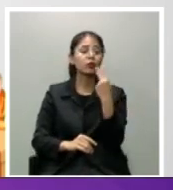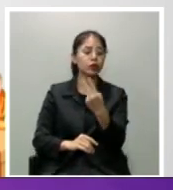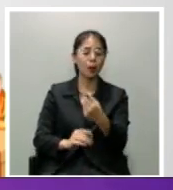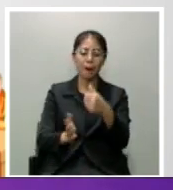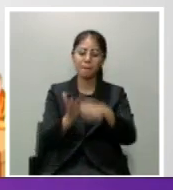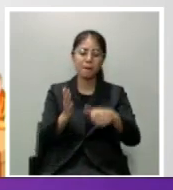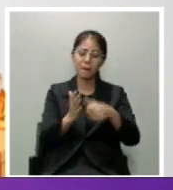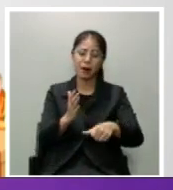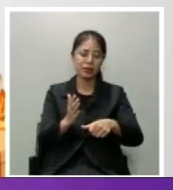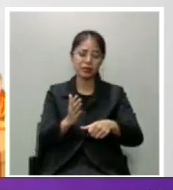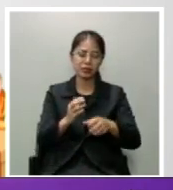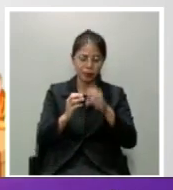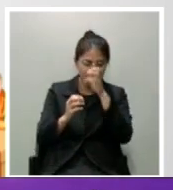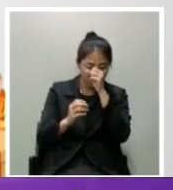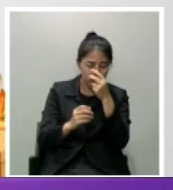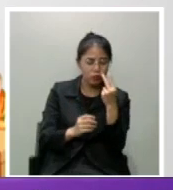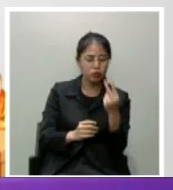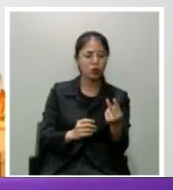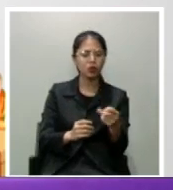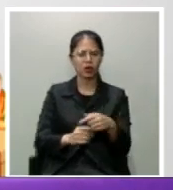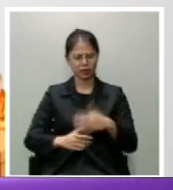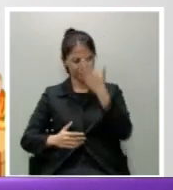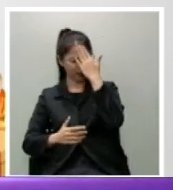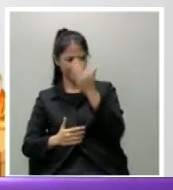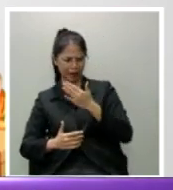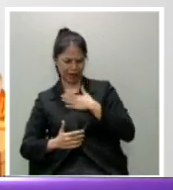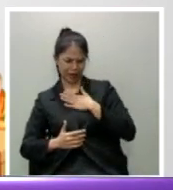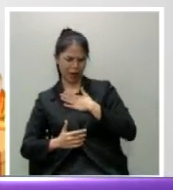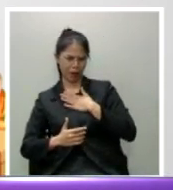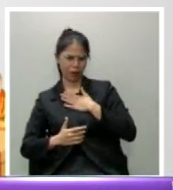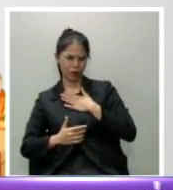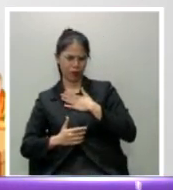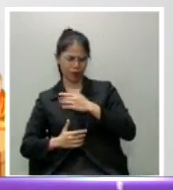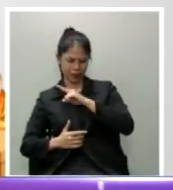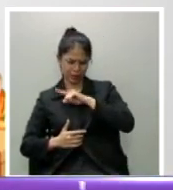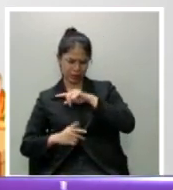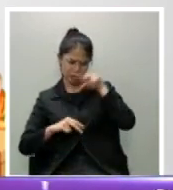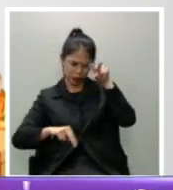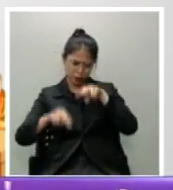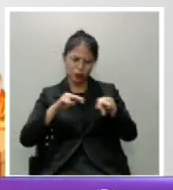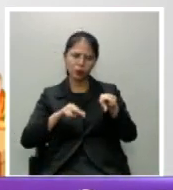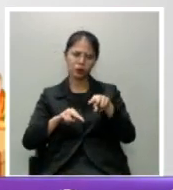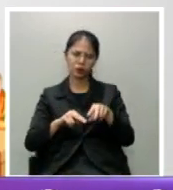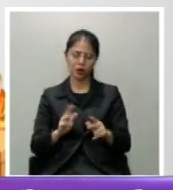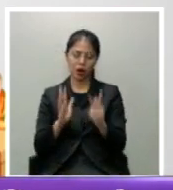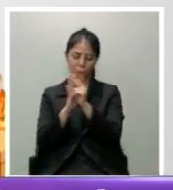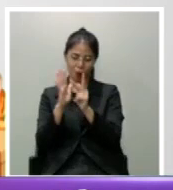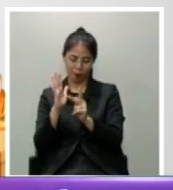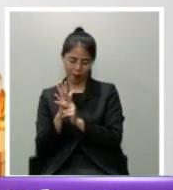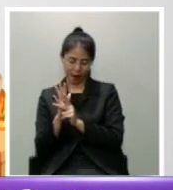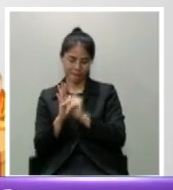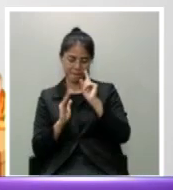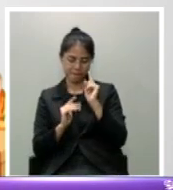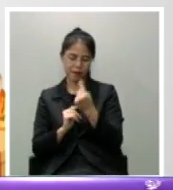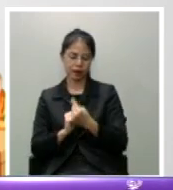ก็เราจะจับเขาทำไมเราไม่พิสูจน์ว่าเขาหนีภาษีหน้าที่นำสืบตกอยู่แก่จำเลยกฎหมายใหม่แก้เป็นหน้าที่นำสืบตกอ